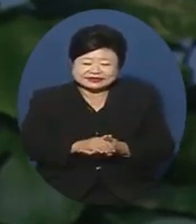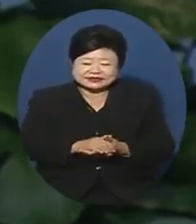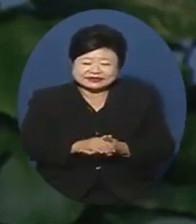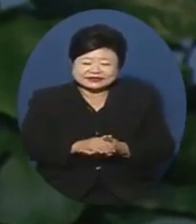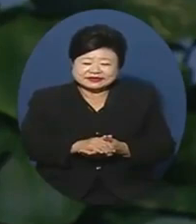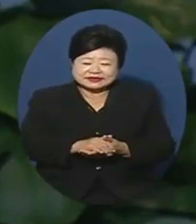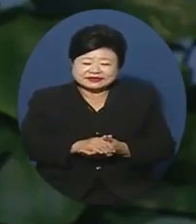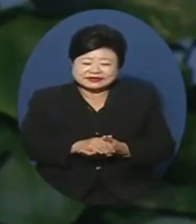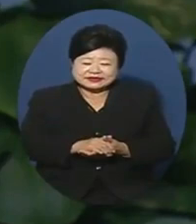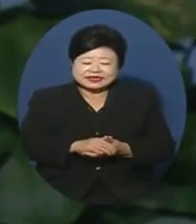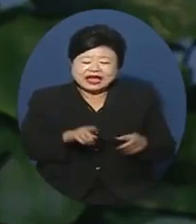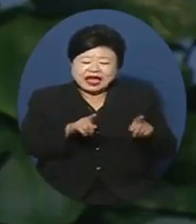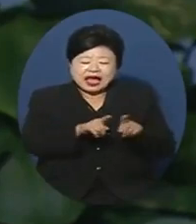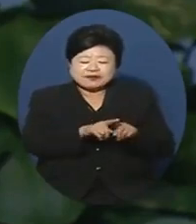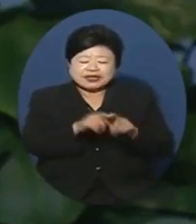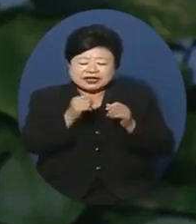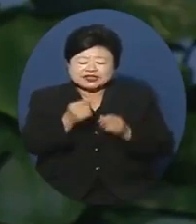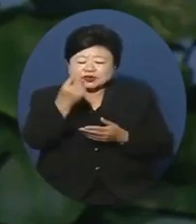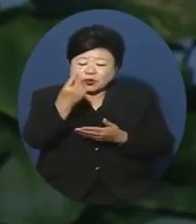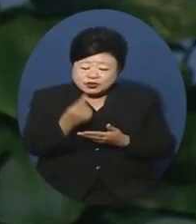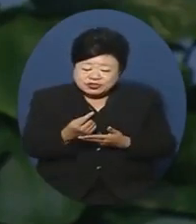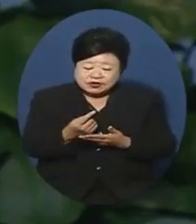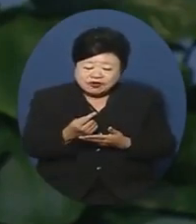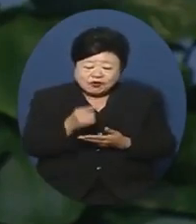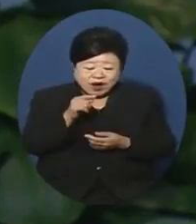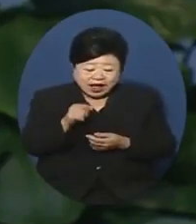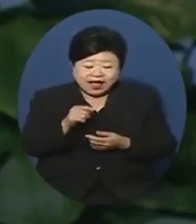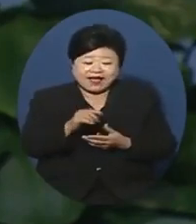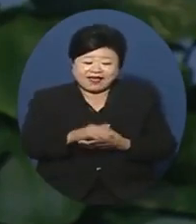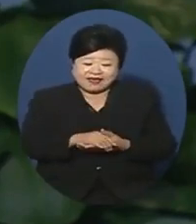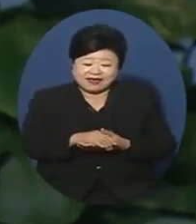오심과 같이 계심과